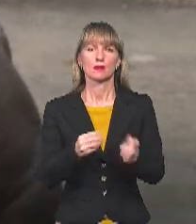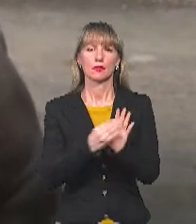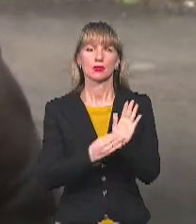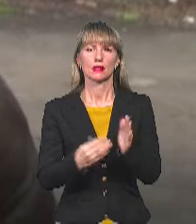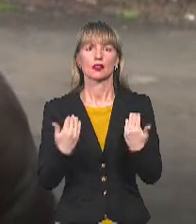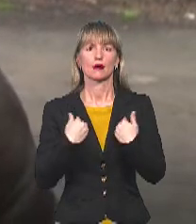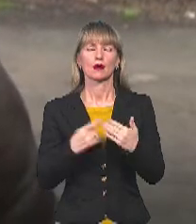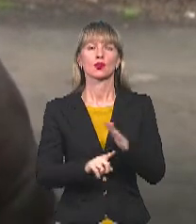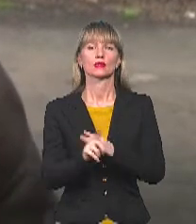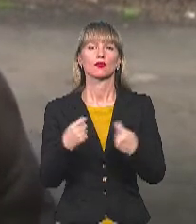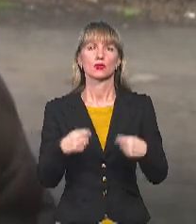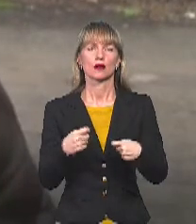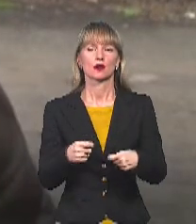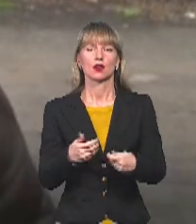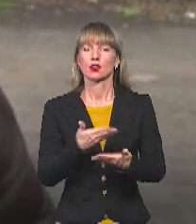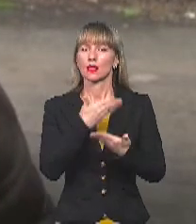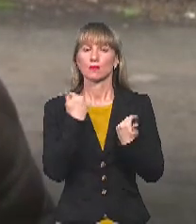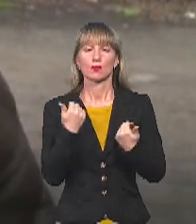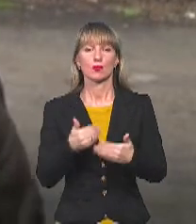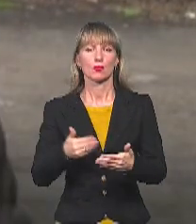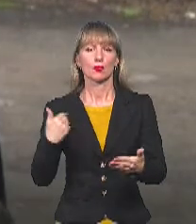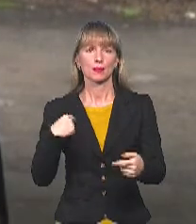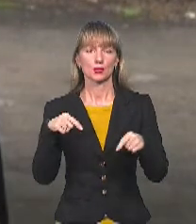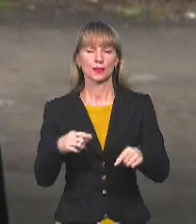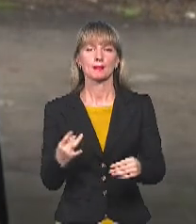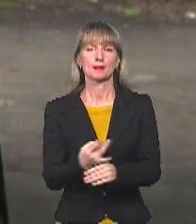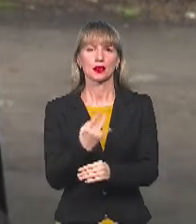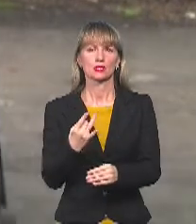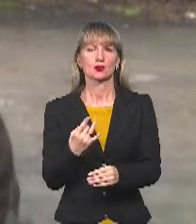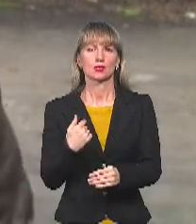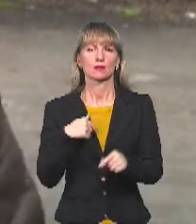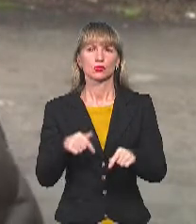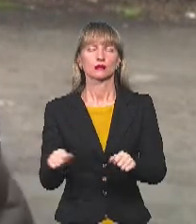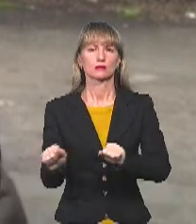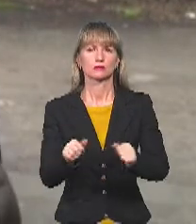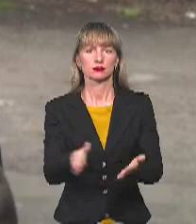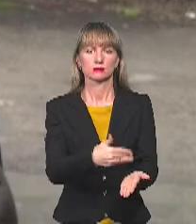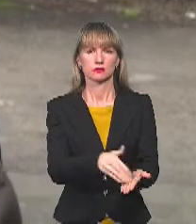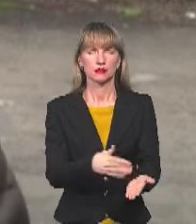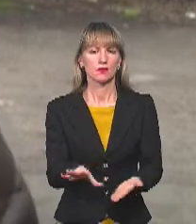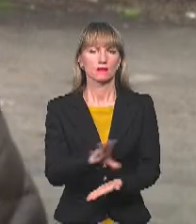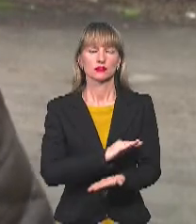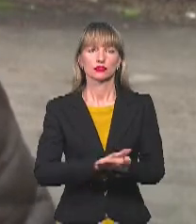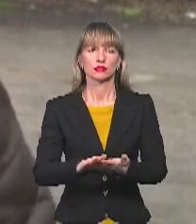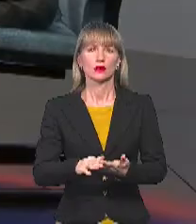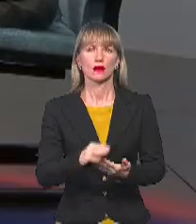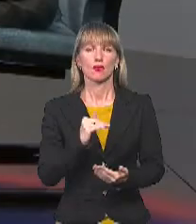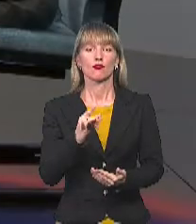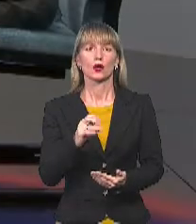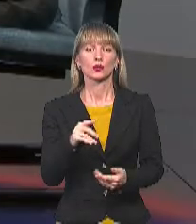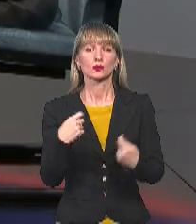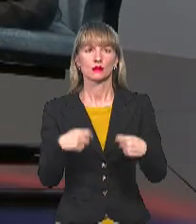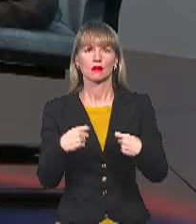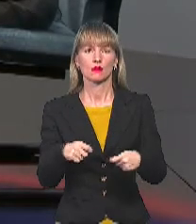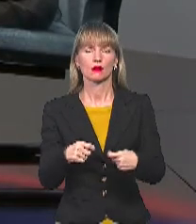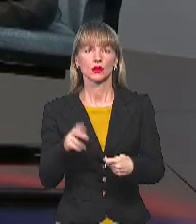основі торгівлі. Не було попереджень, ми тут вперше. За собою прибираємо, нікому не заважаємо, фруктами торгуємо. Тут ані